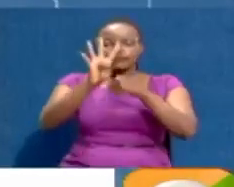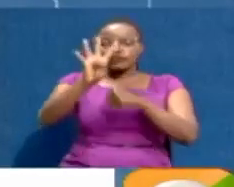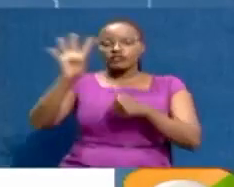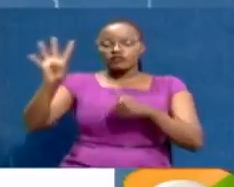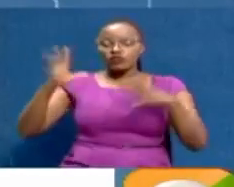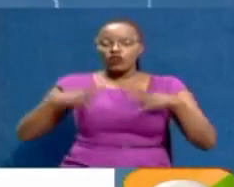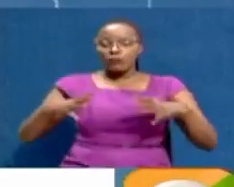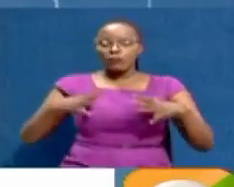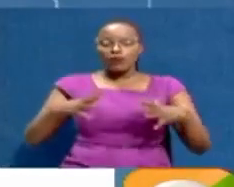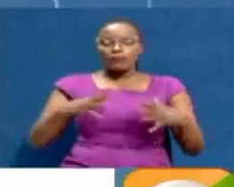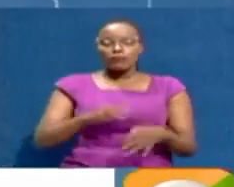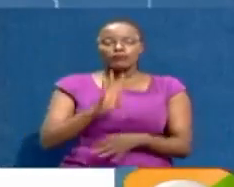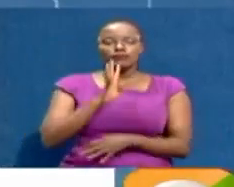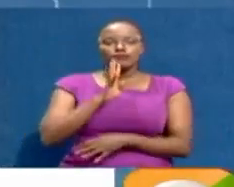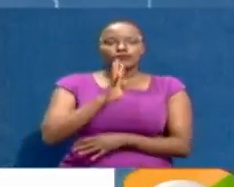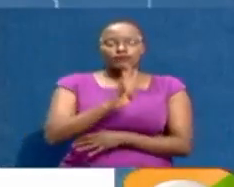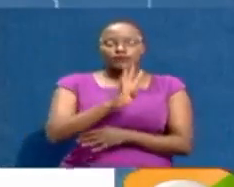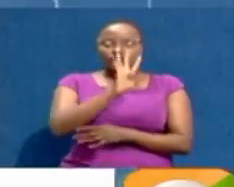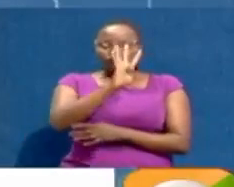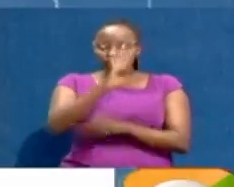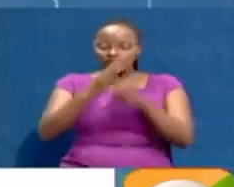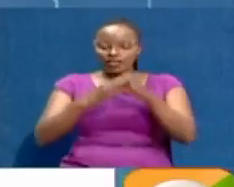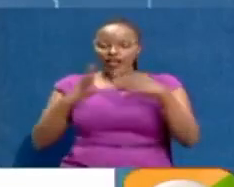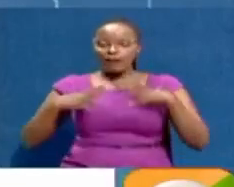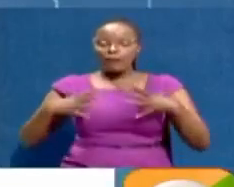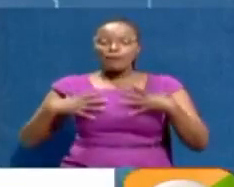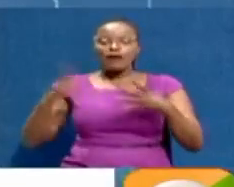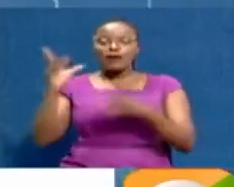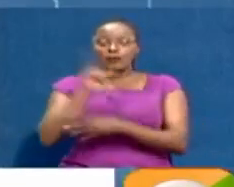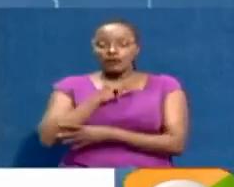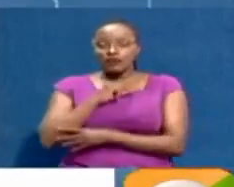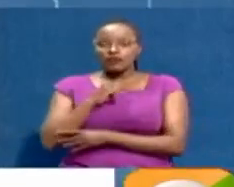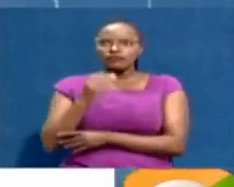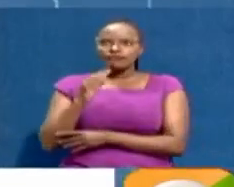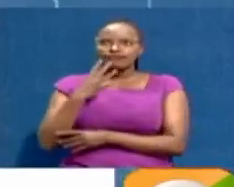1,744. Watu 449 wamepata nafuu na wengine